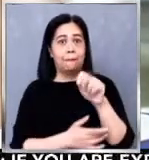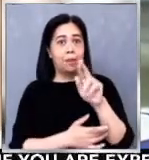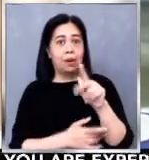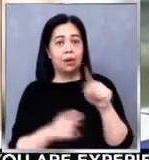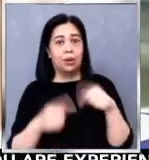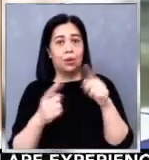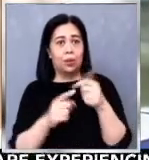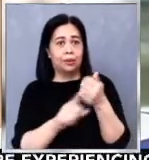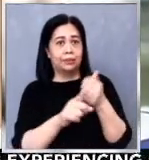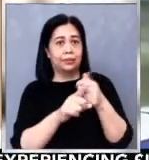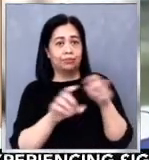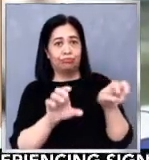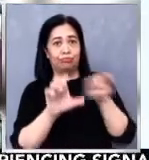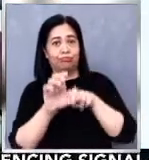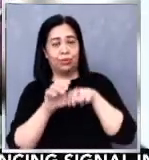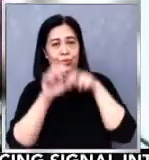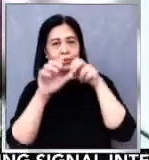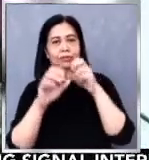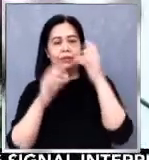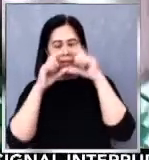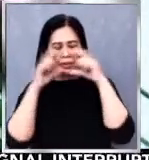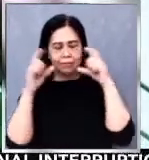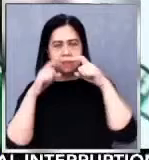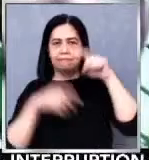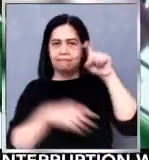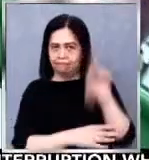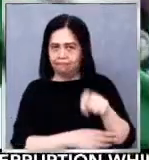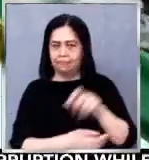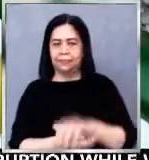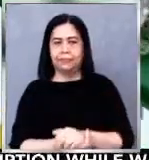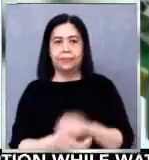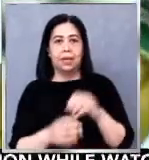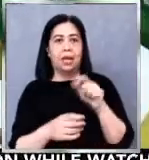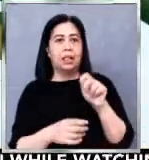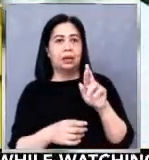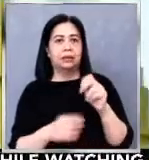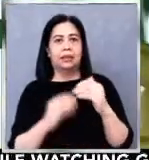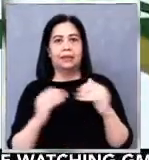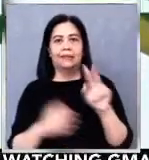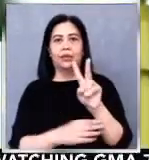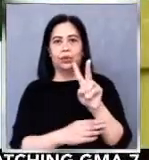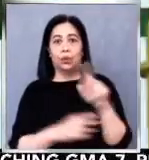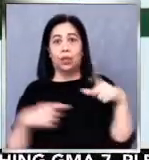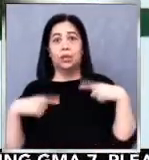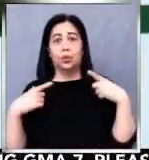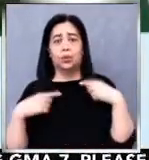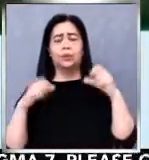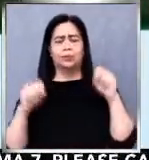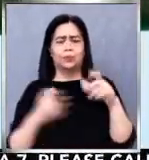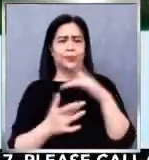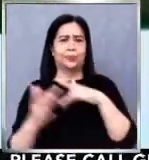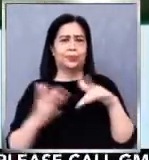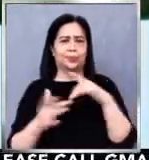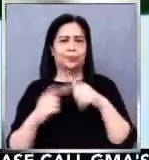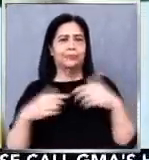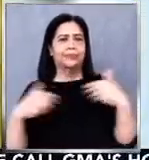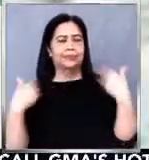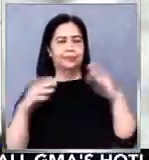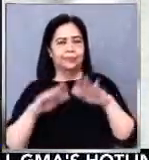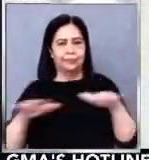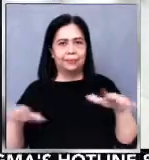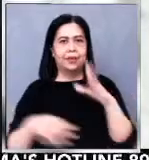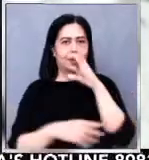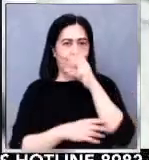rides, naka-face mask dapat. Nasa alert level 2 ang Laguna kaya pwede na ring mamasyal dito ang mga bata at matanda anuman ang